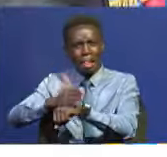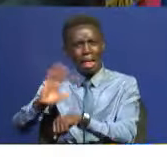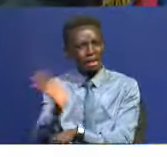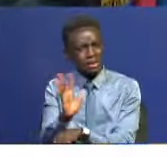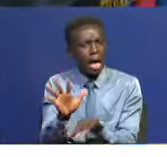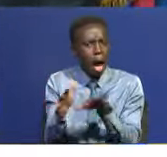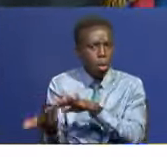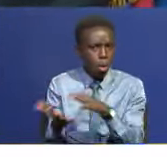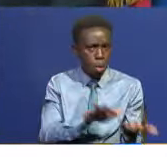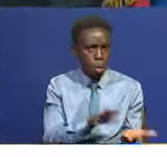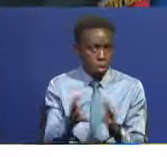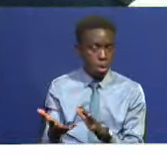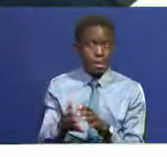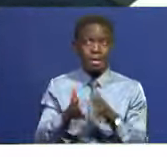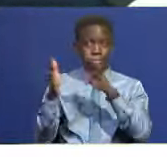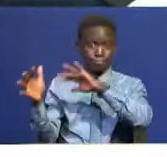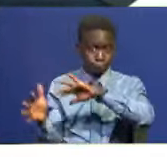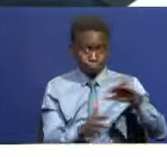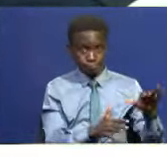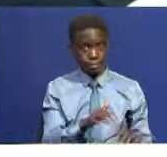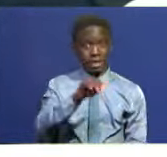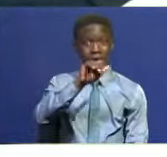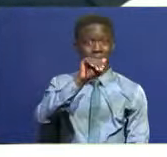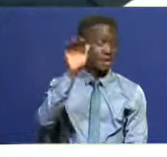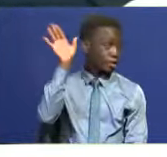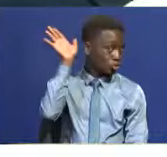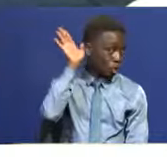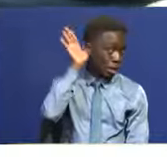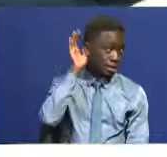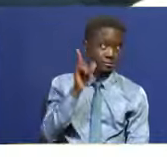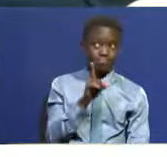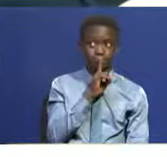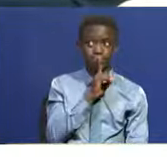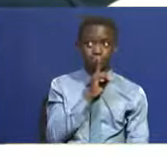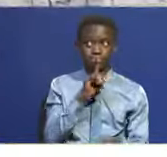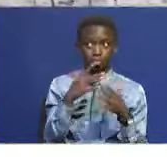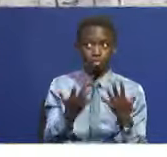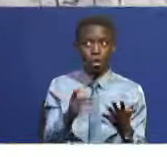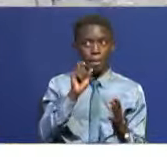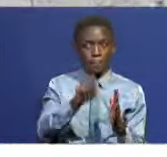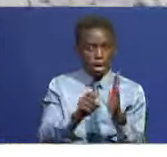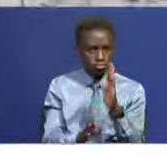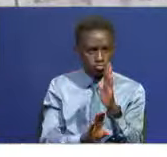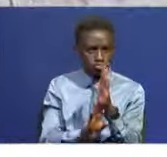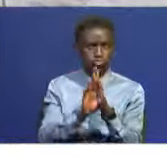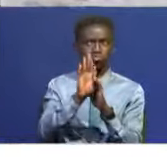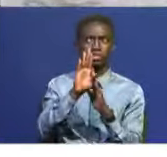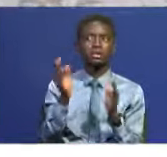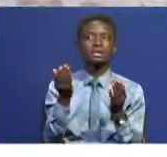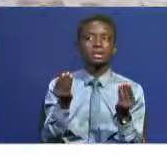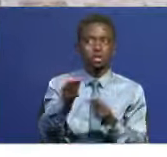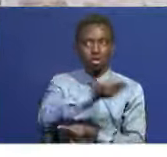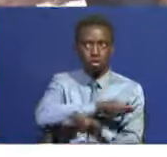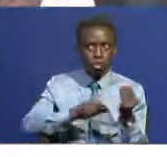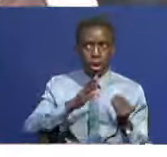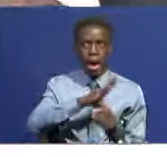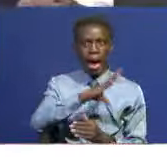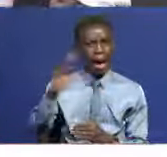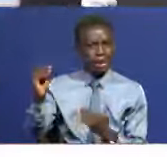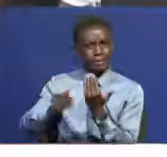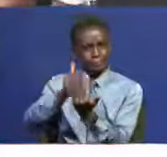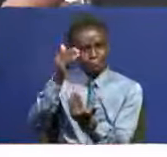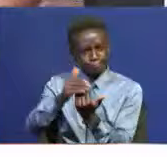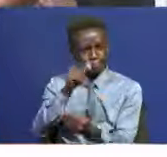Kwingineko, waziri wa mazingira Aden Duale amesema ipo haja ya kusawazisha ukuaji uchumi na uhifadhi wa mazingira ili kuhakikisha